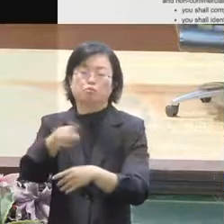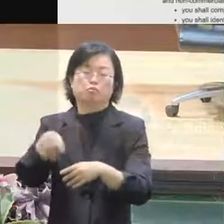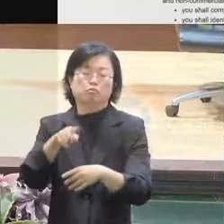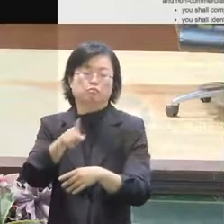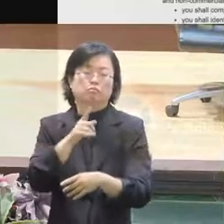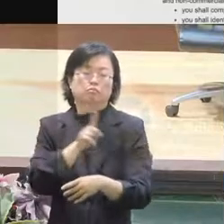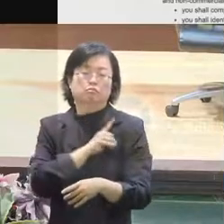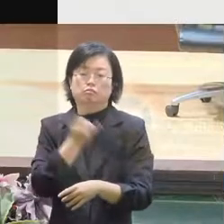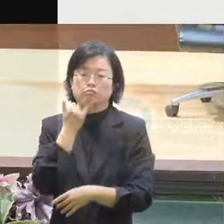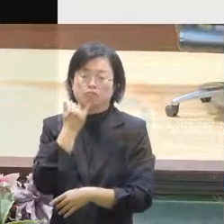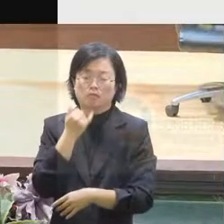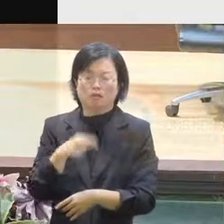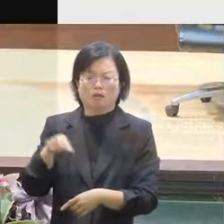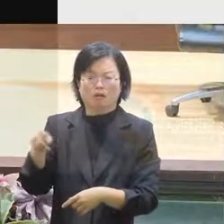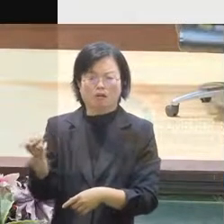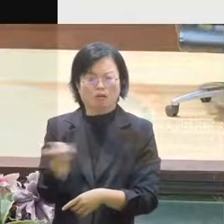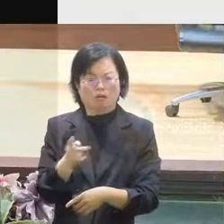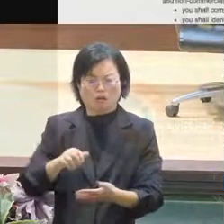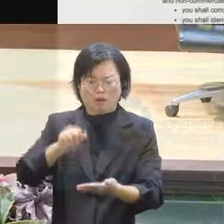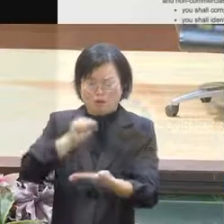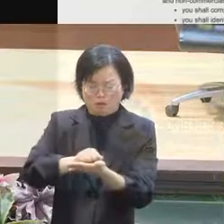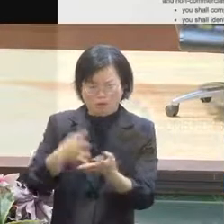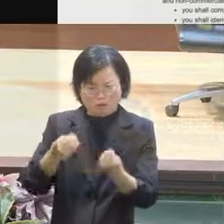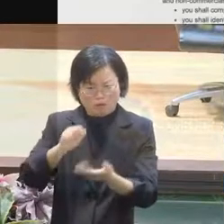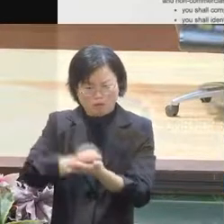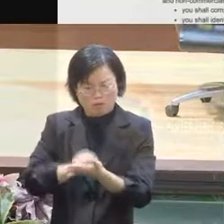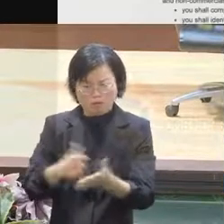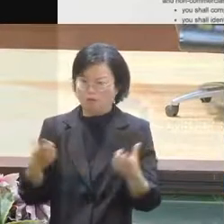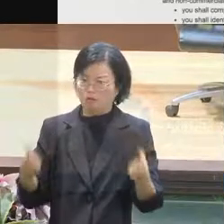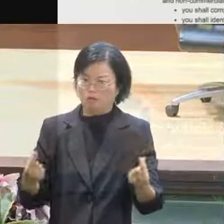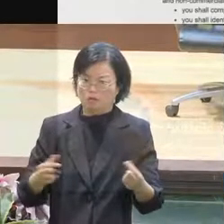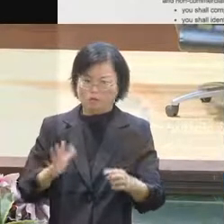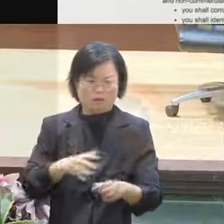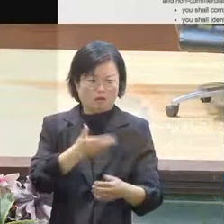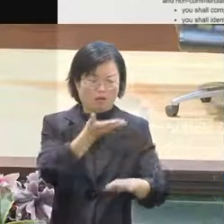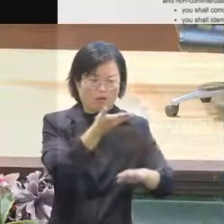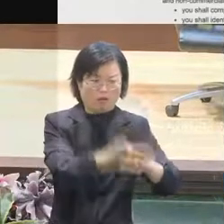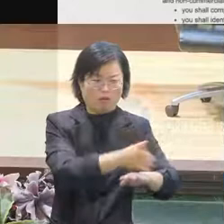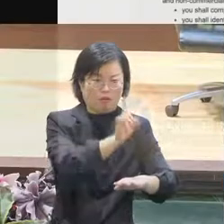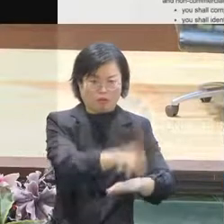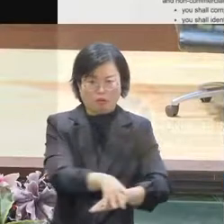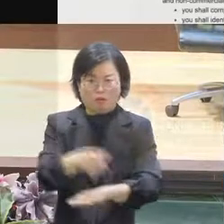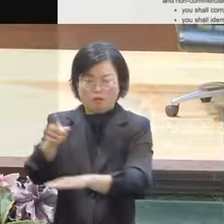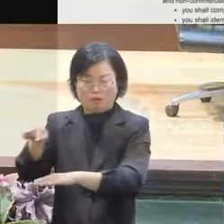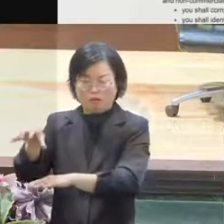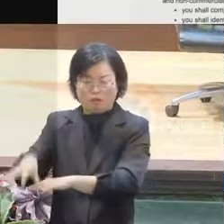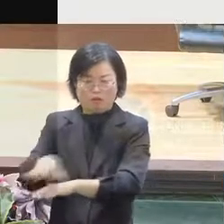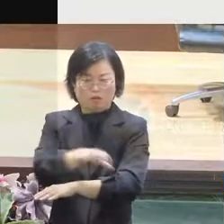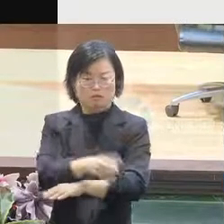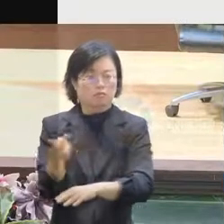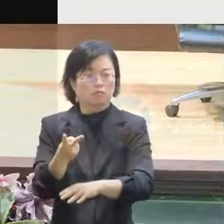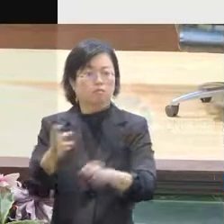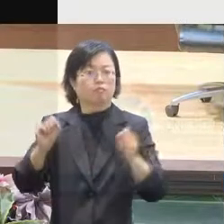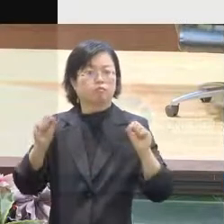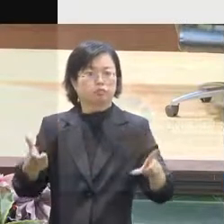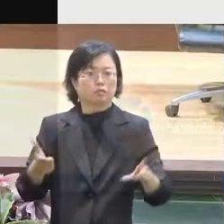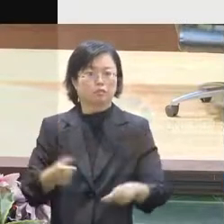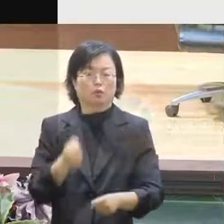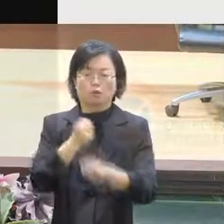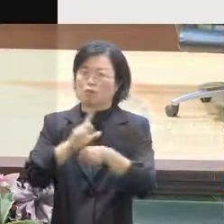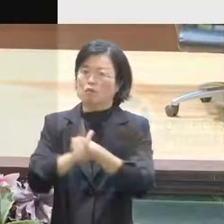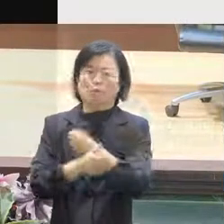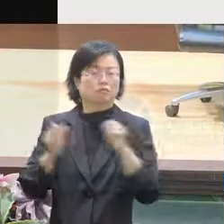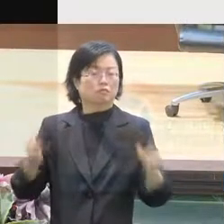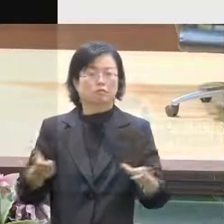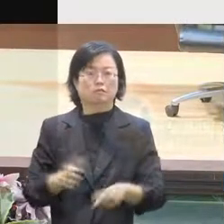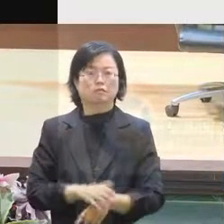我们就发现同一个资料在不同的平台上面呢它的授权不一样，这是一个非常有问题的一个做法。